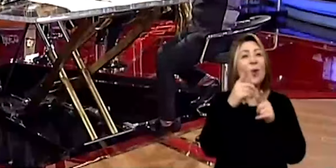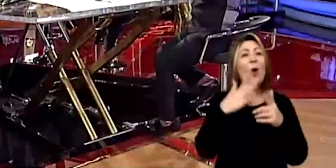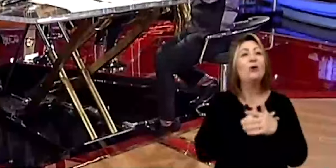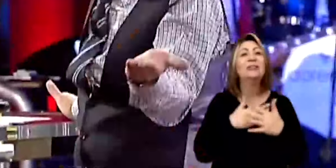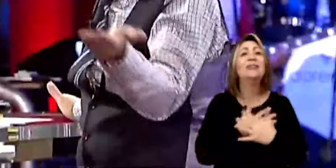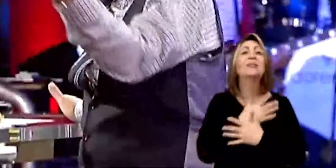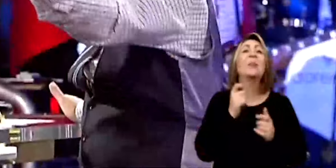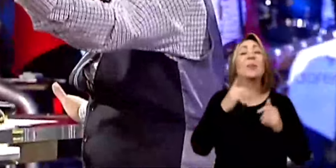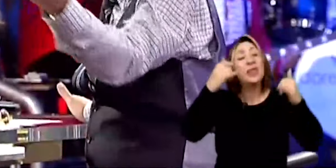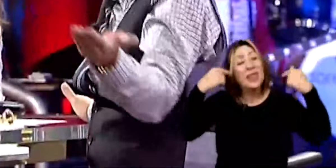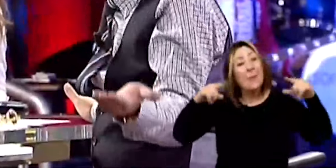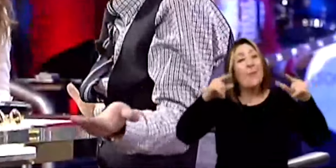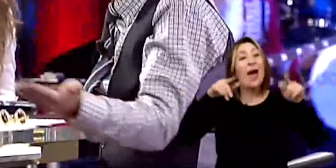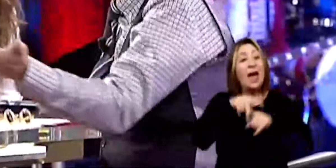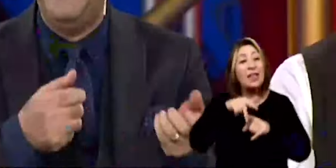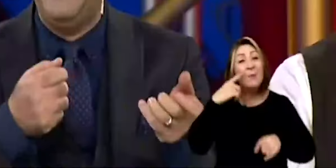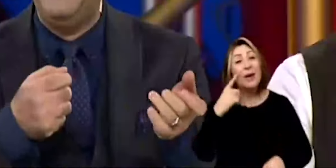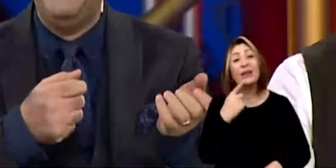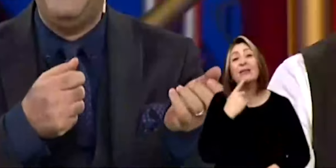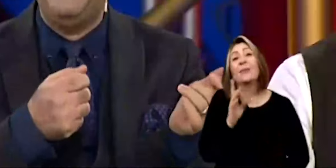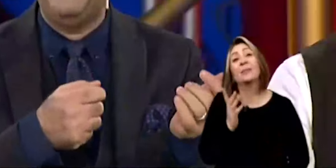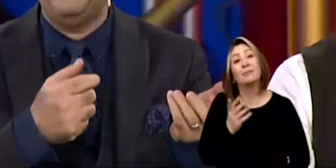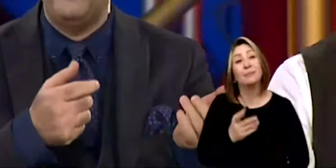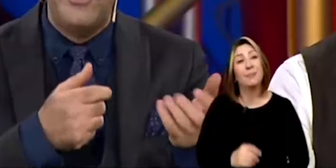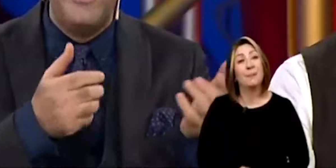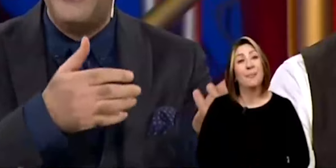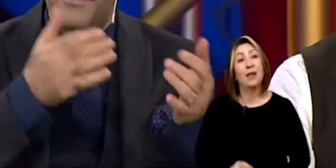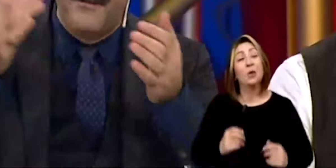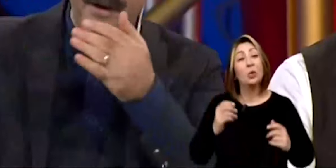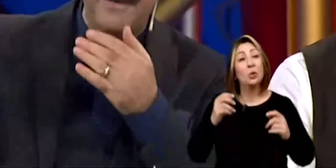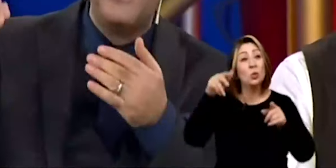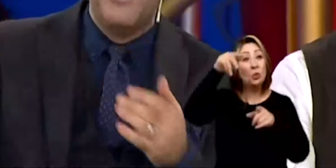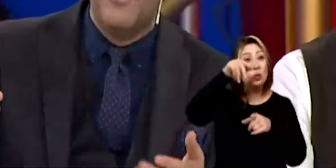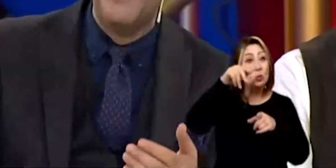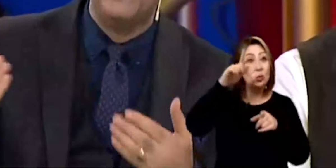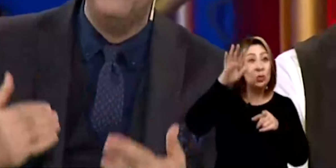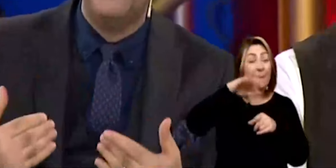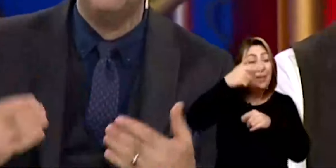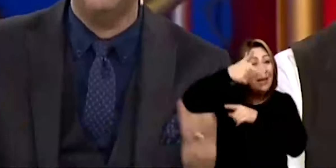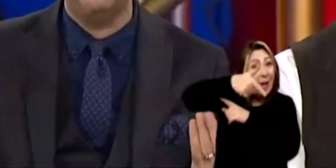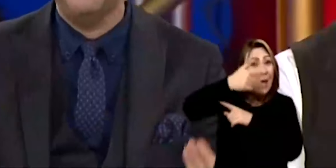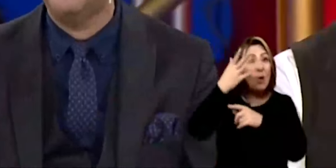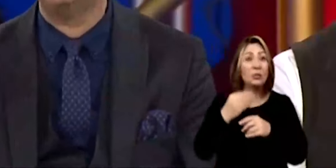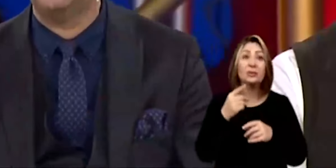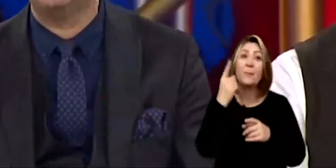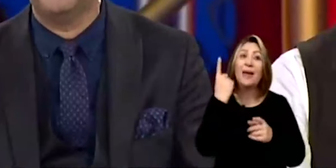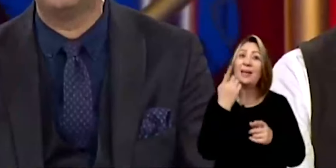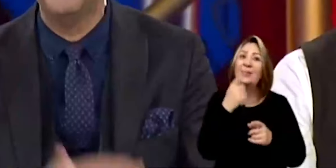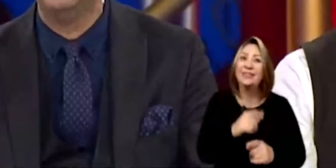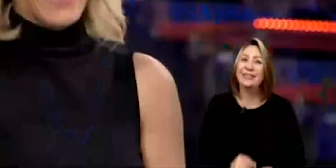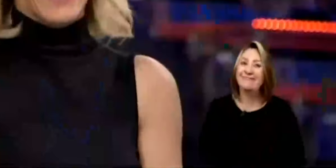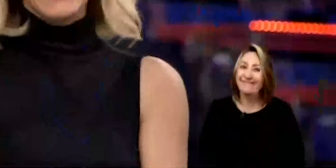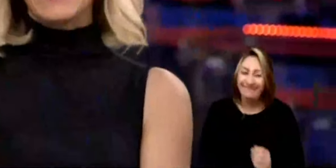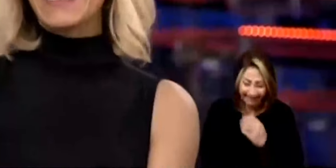Şu geyiğe bak ya da şu beygire bak falan diyen bir adam duymadım ben. Üstlerinde hep böyle bir işte kamera olduğu için onu ya belki